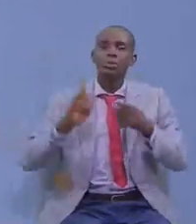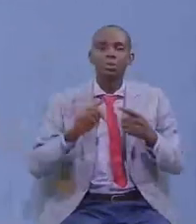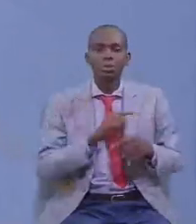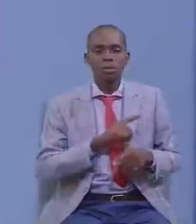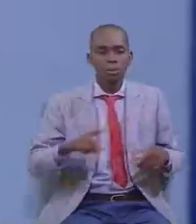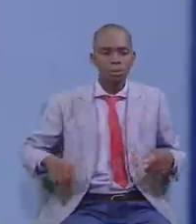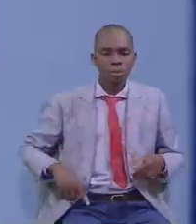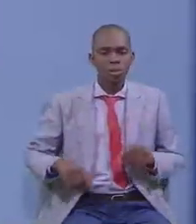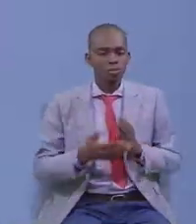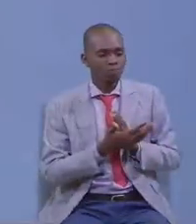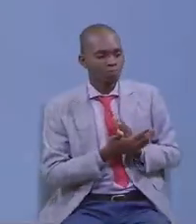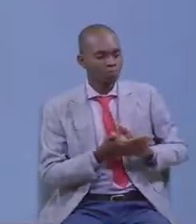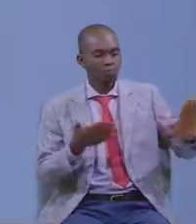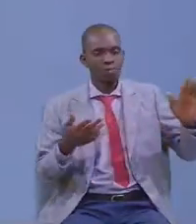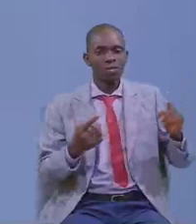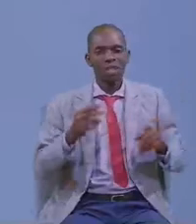Résiste au diable.